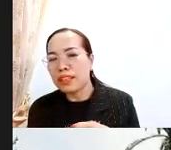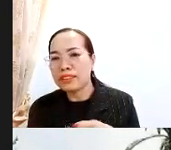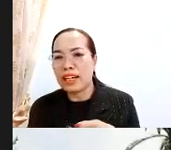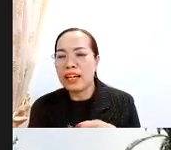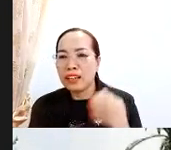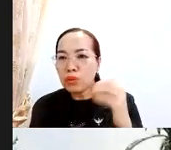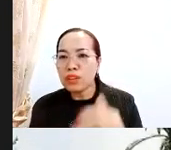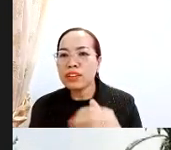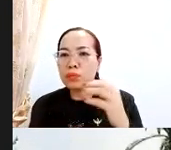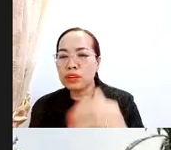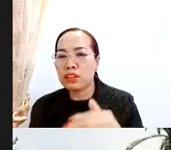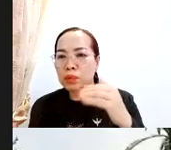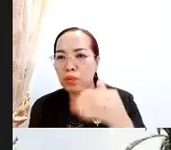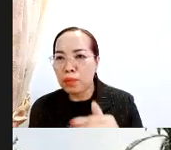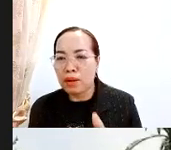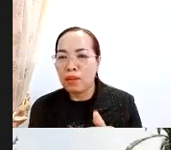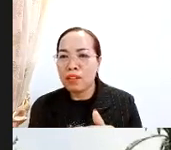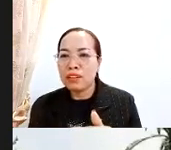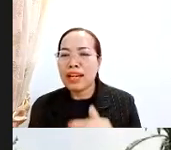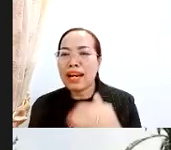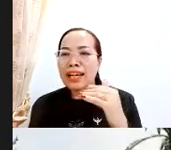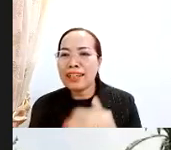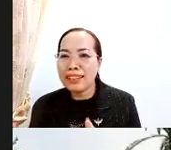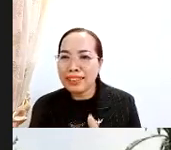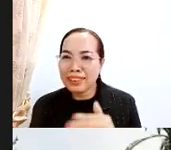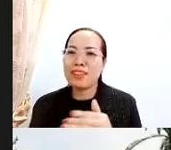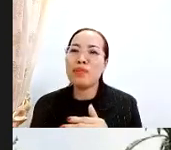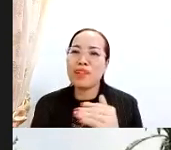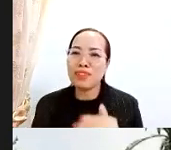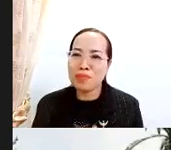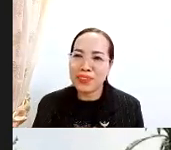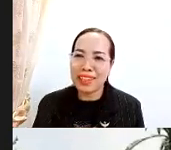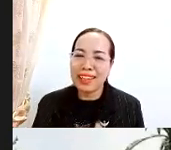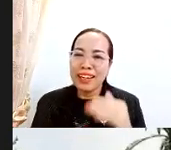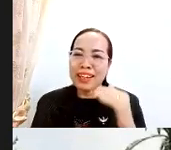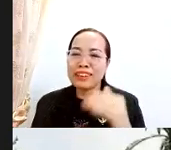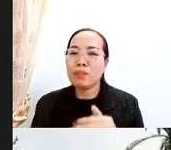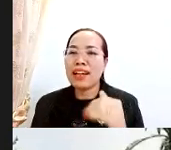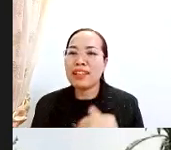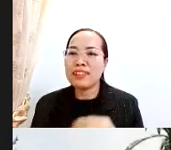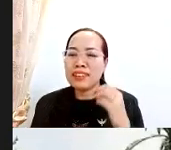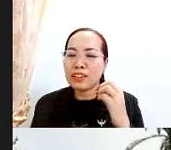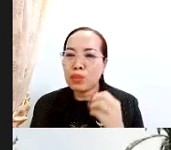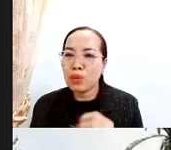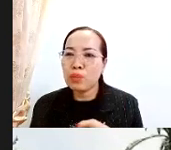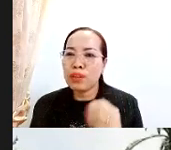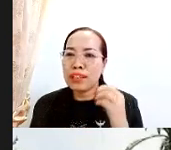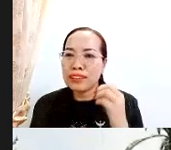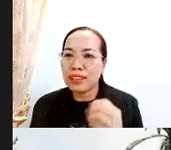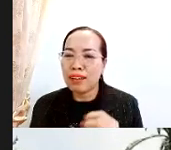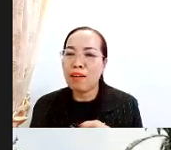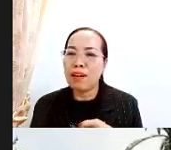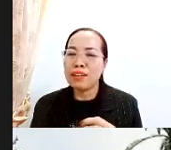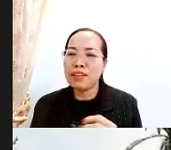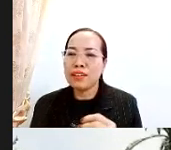thông tiện chạc nó cứ chùm nuôn nhóm bị môn màu tai ấy lời ní nhóm mình mẹ đôi môn tê nhóm khai ta chia nẹ chùm nuôn mùi để